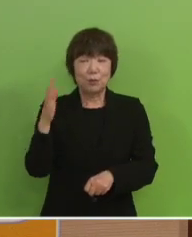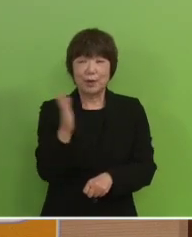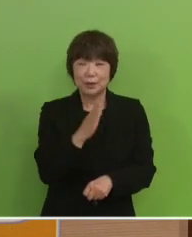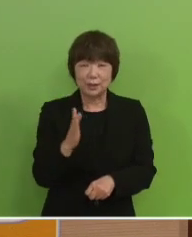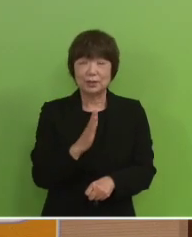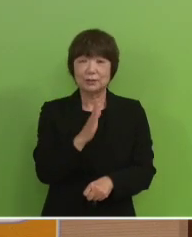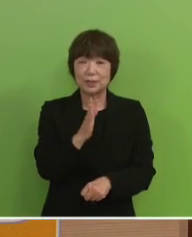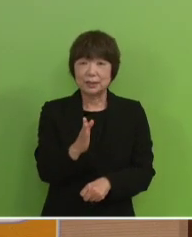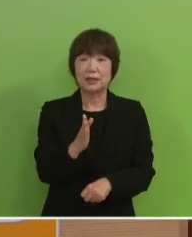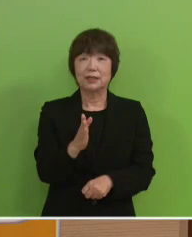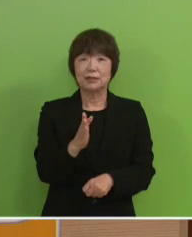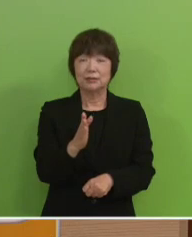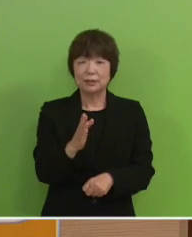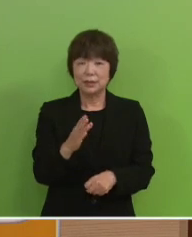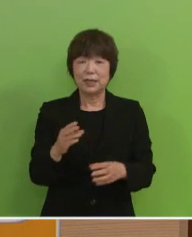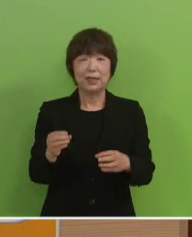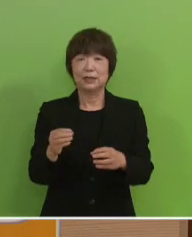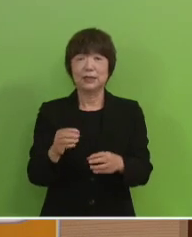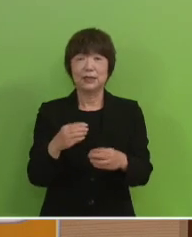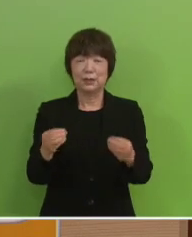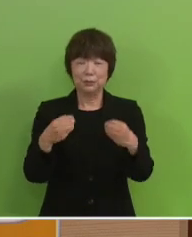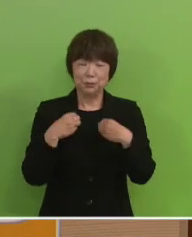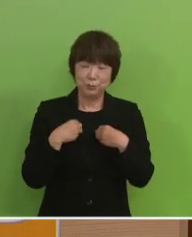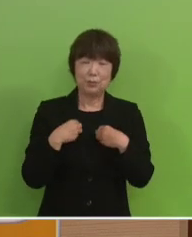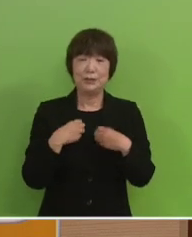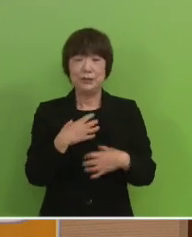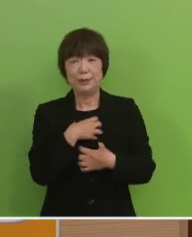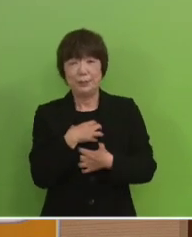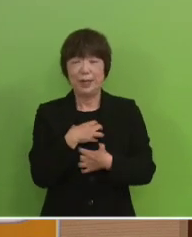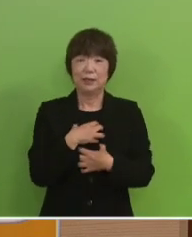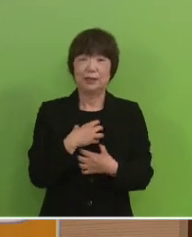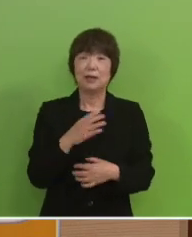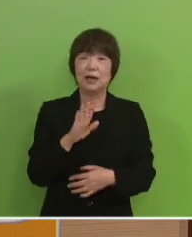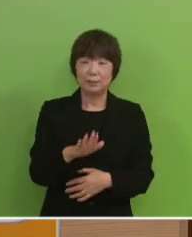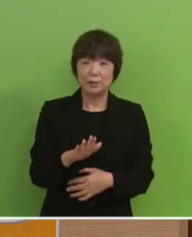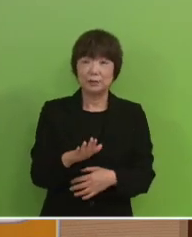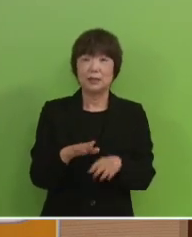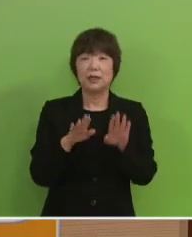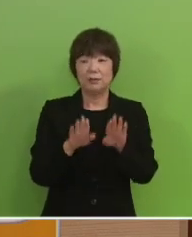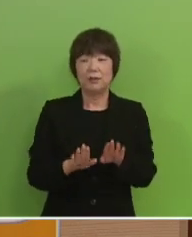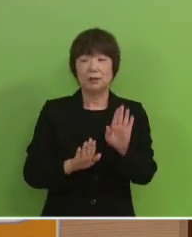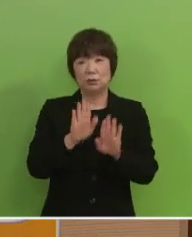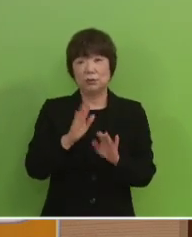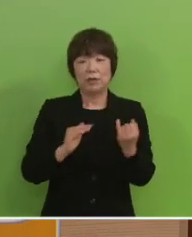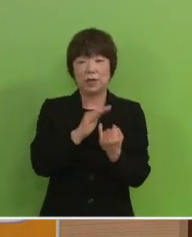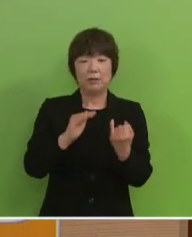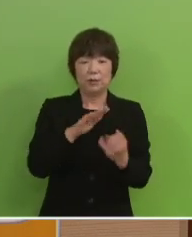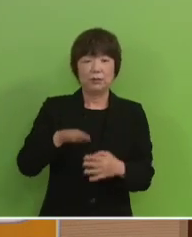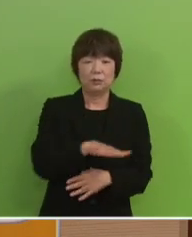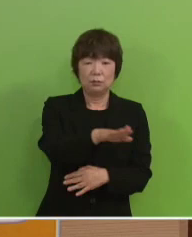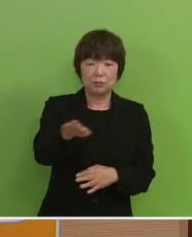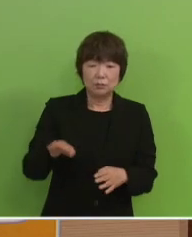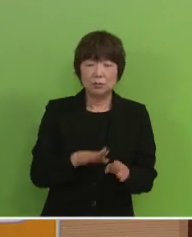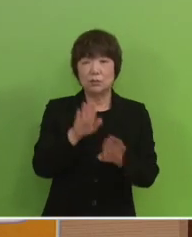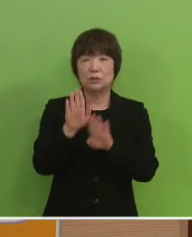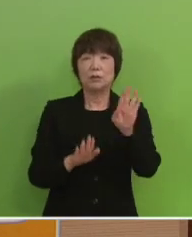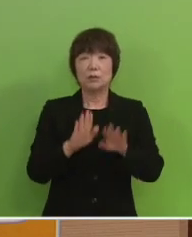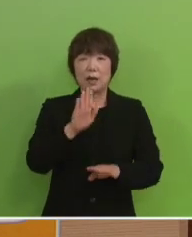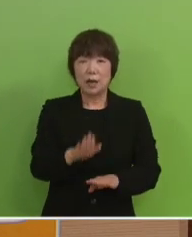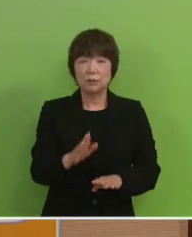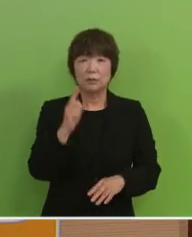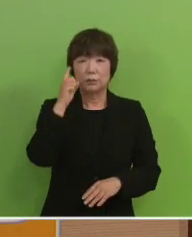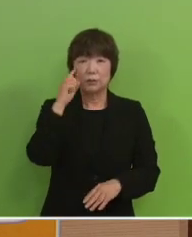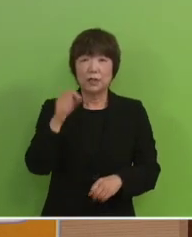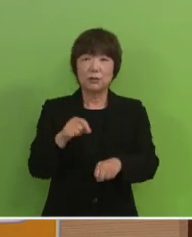がつけ込んできますそのリスクが現在イメケンはあるということで特に